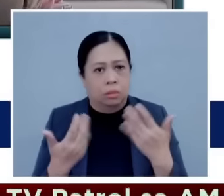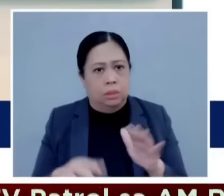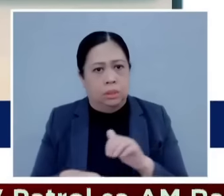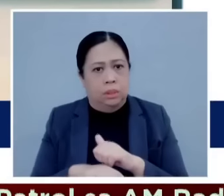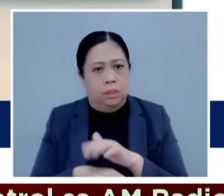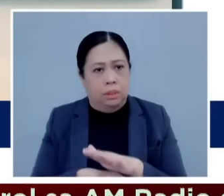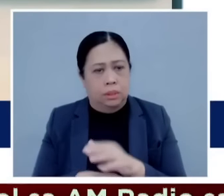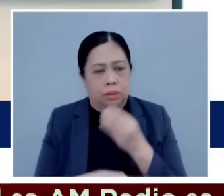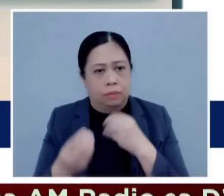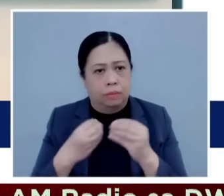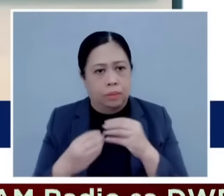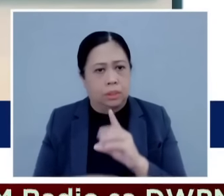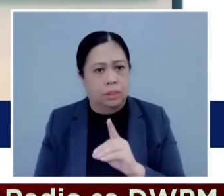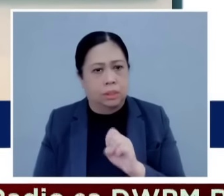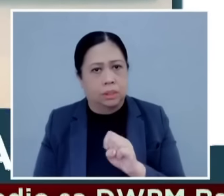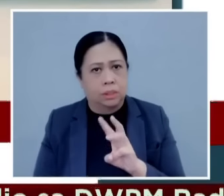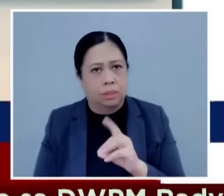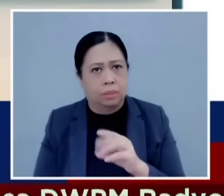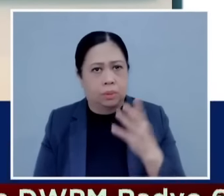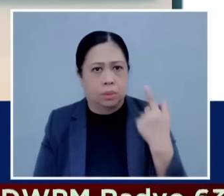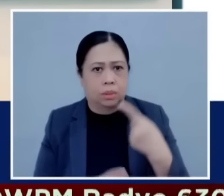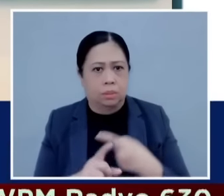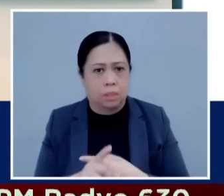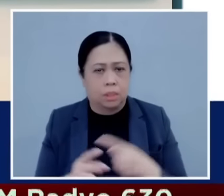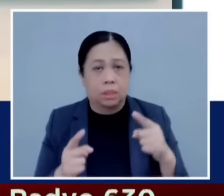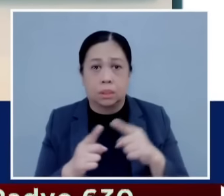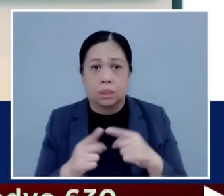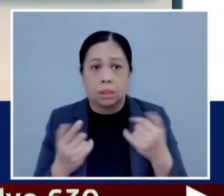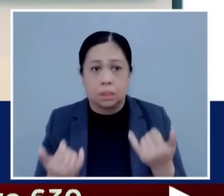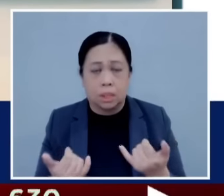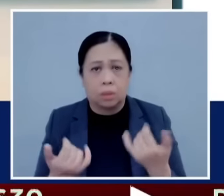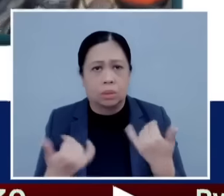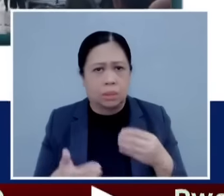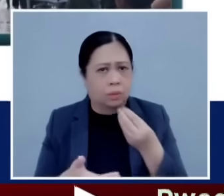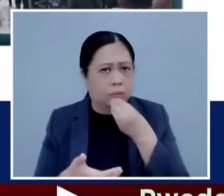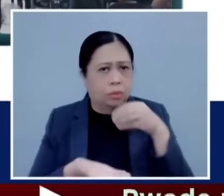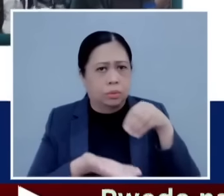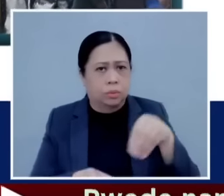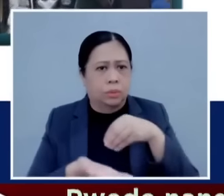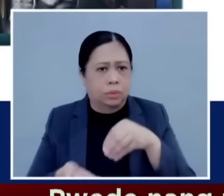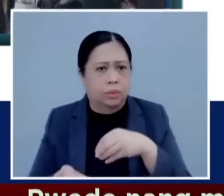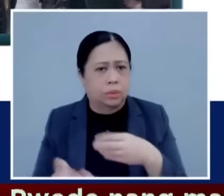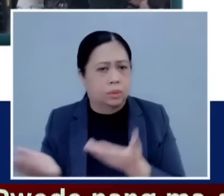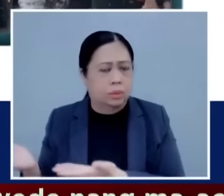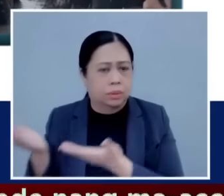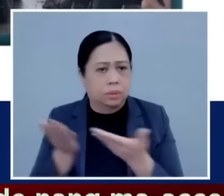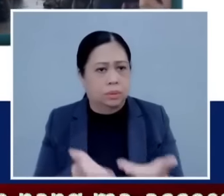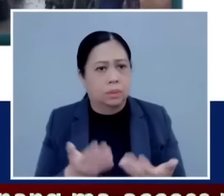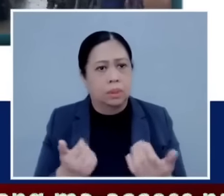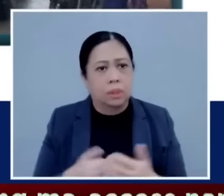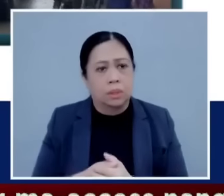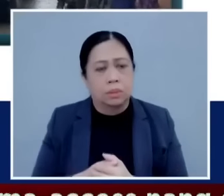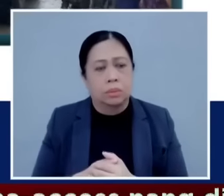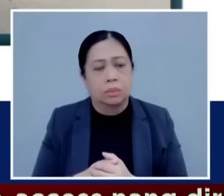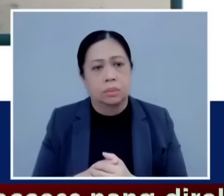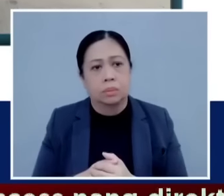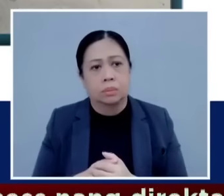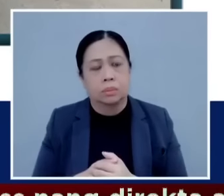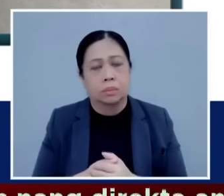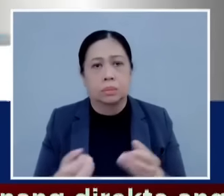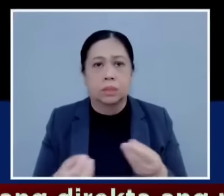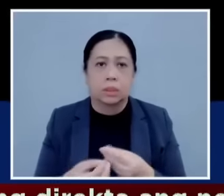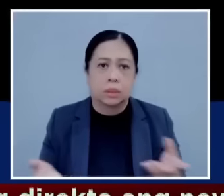DSWD as early as last month. Hanggang ngayon, may mga food packs pa rin dumarating. Ang gawin ngayon ang pagbibigay